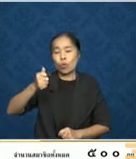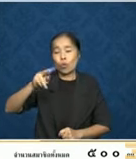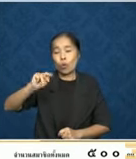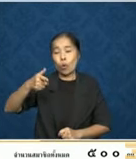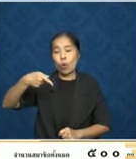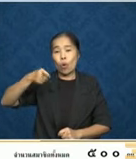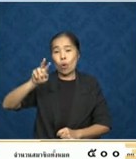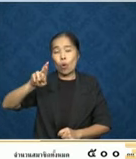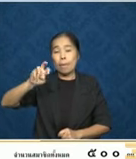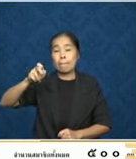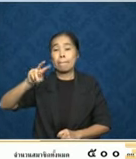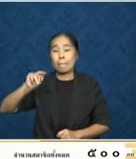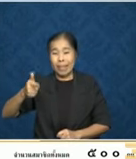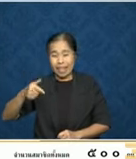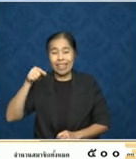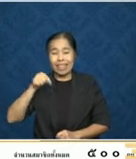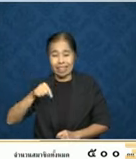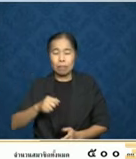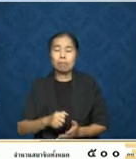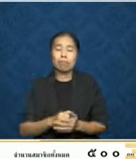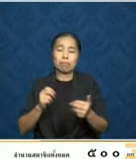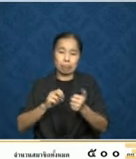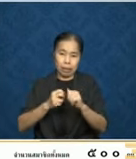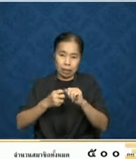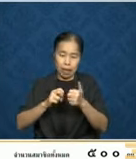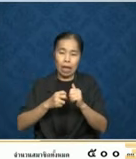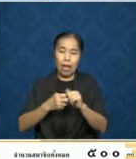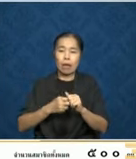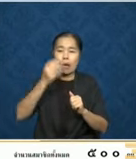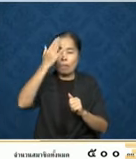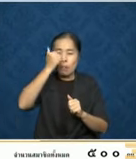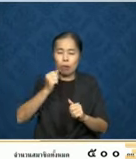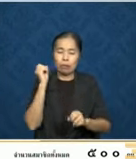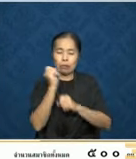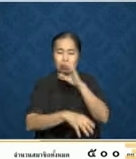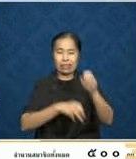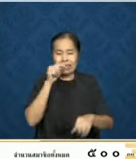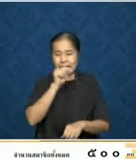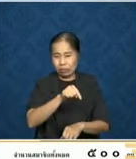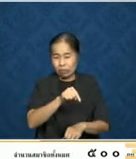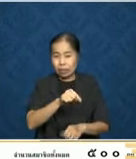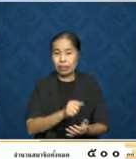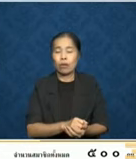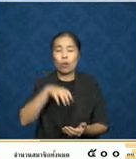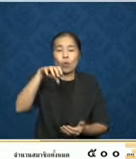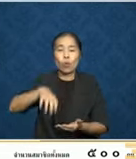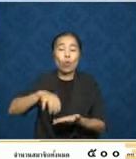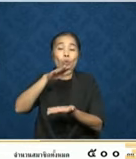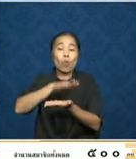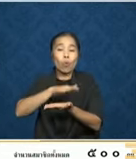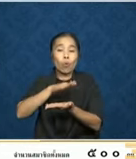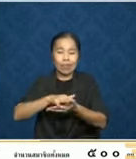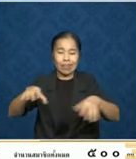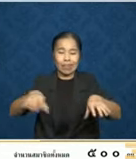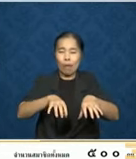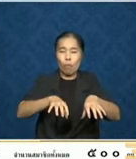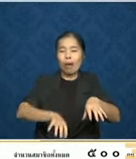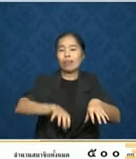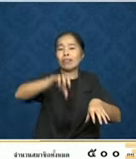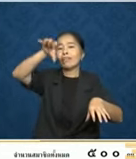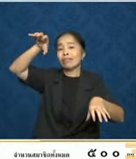ที่ได้รับการเดือดร้อนจากการที่มีบ่อขยะไปเกิดขึ้นที่นั่น1คือโรงเรียนเค้าเนี่ยต้องย้ายไปน